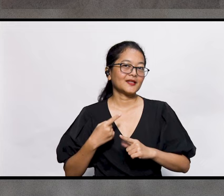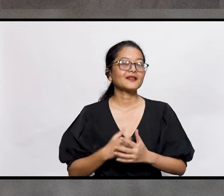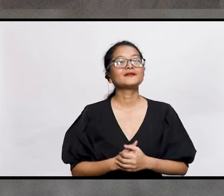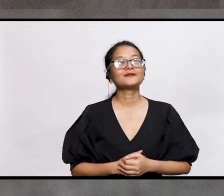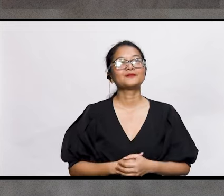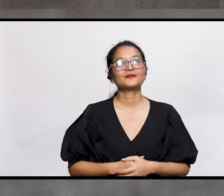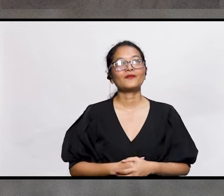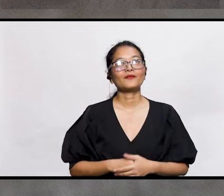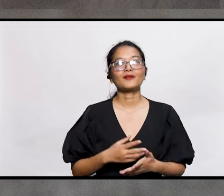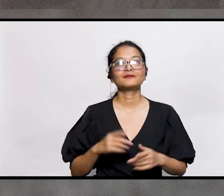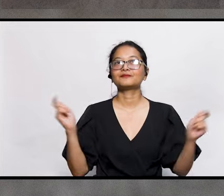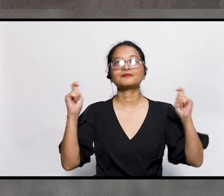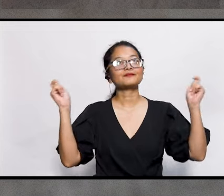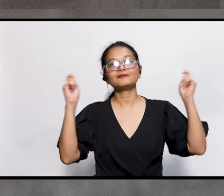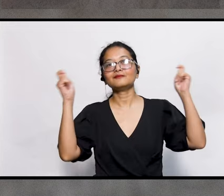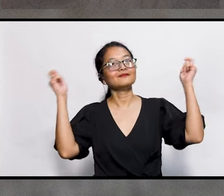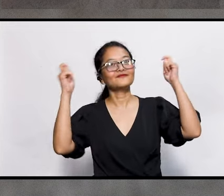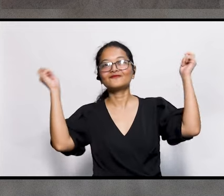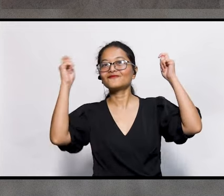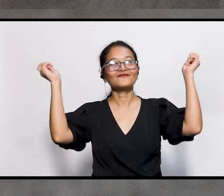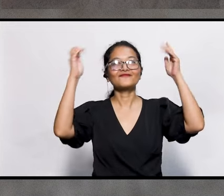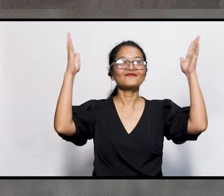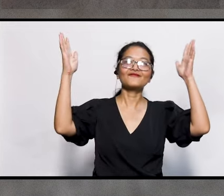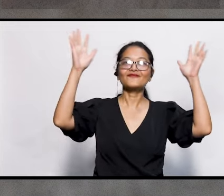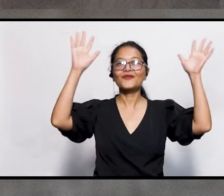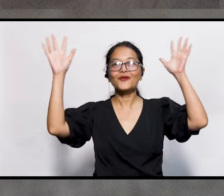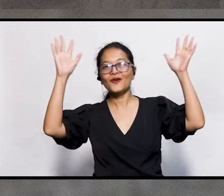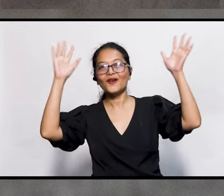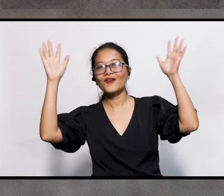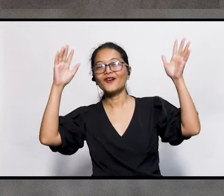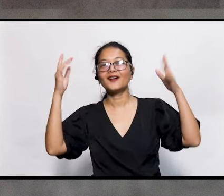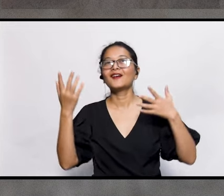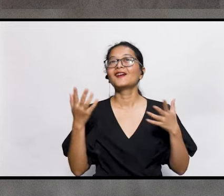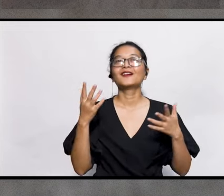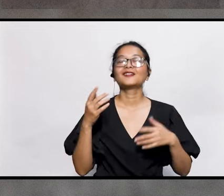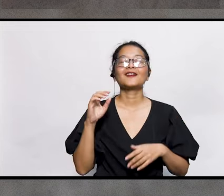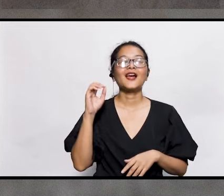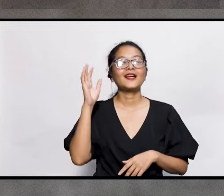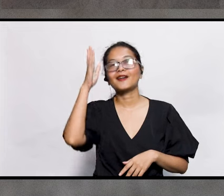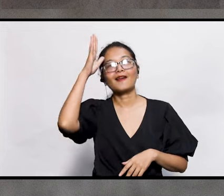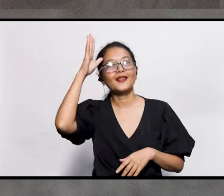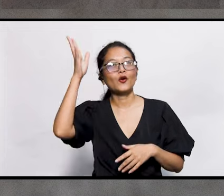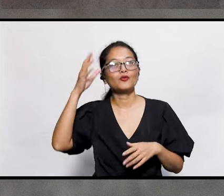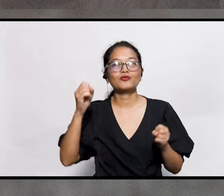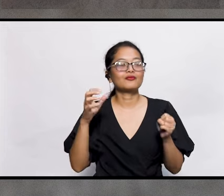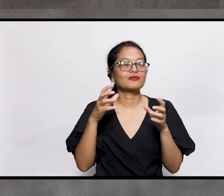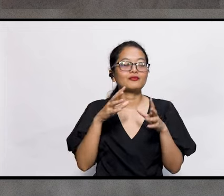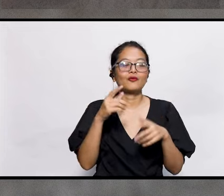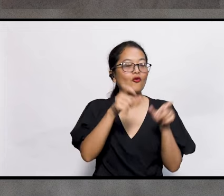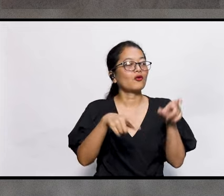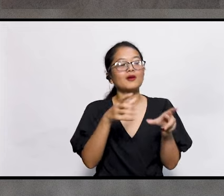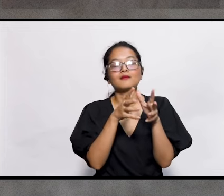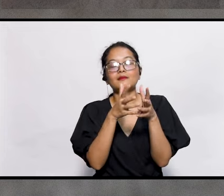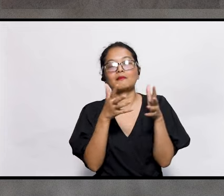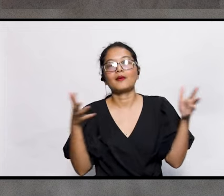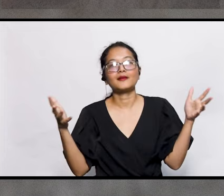jam haleluya haleluya eh k enggak tahu tuh a million people